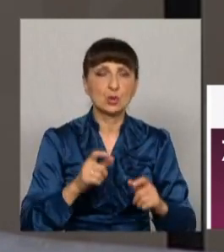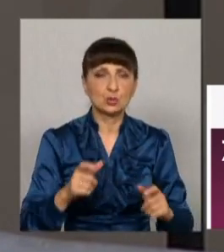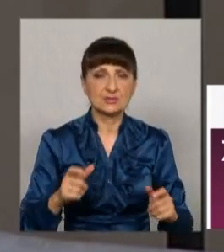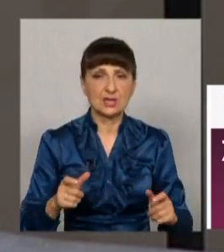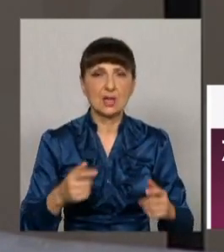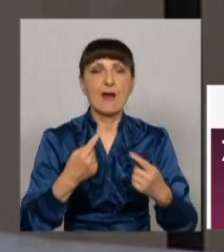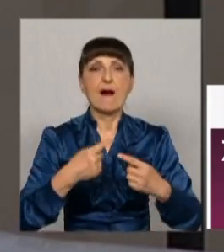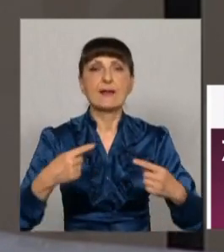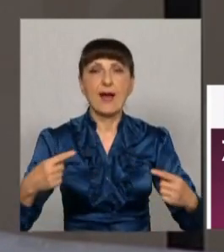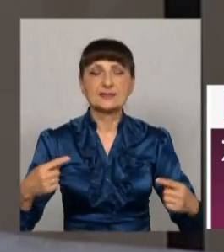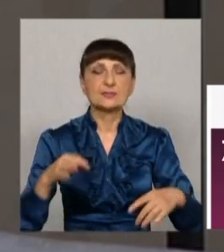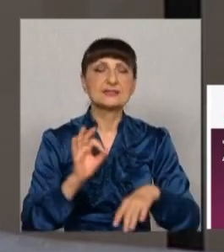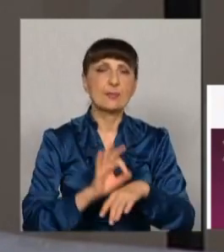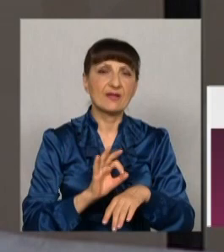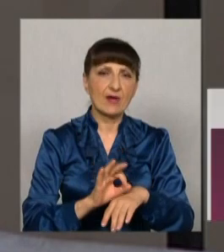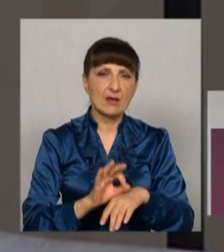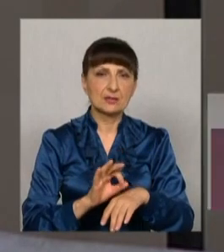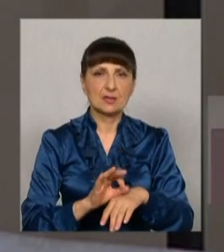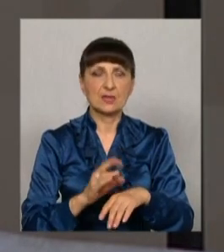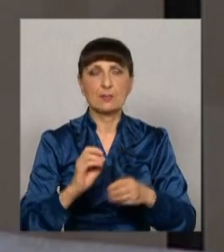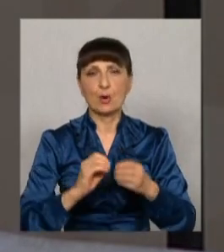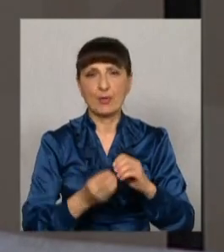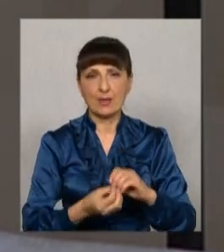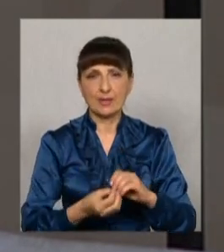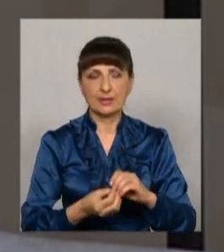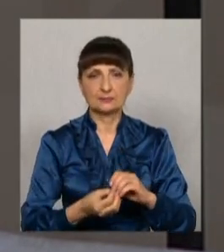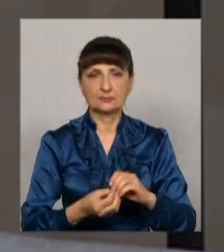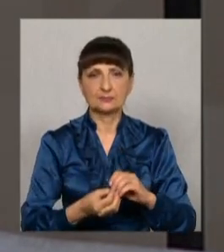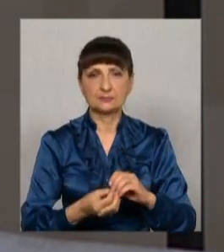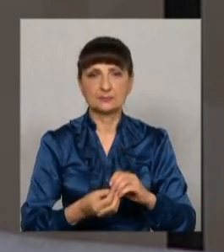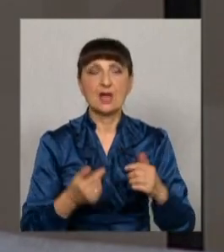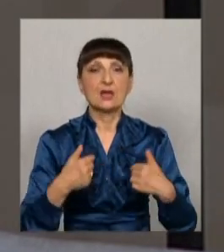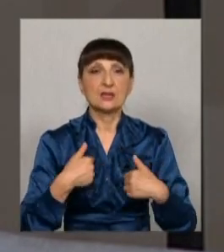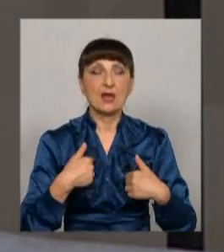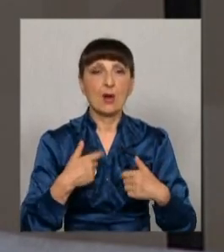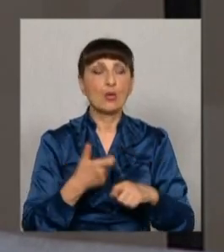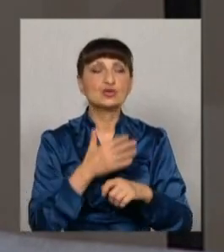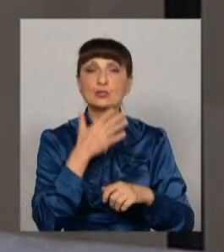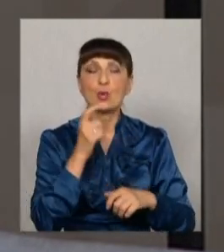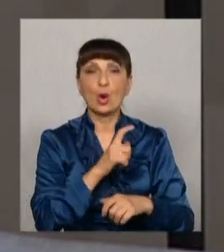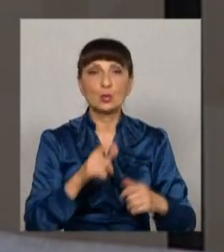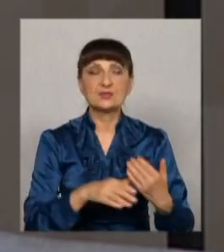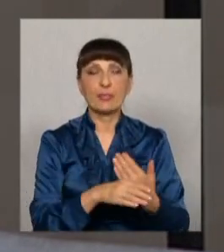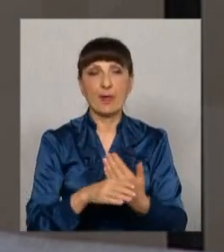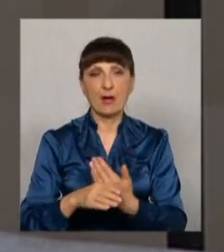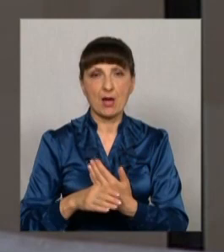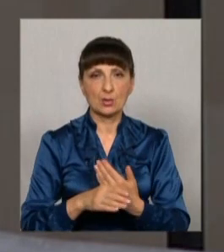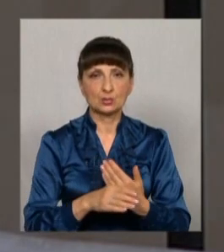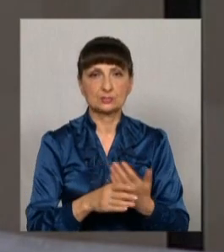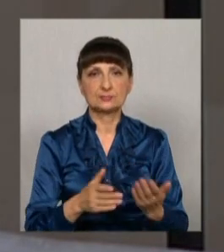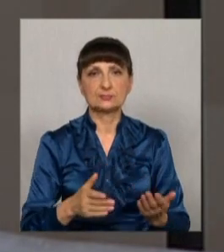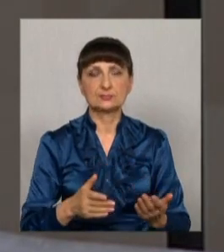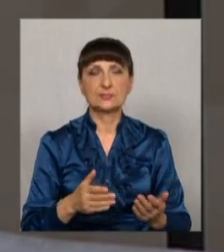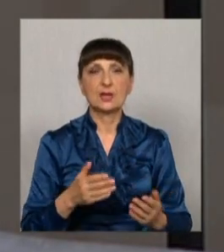с разными и заболеваниями, и проблемами. Я на самом деле очень много людям помогаю.